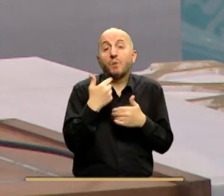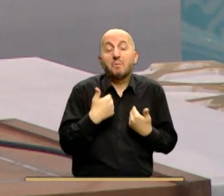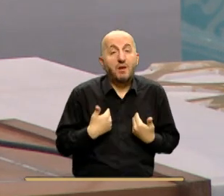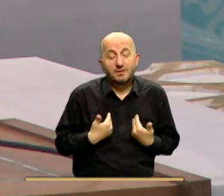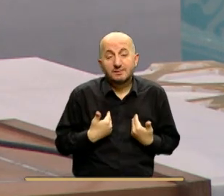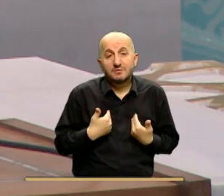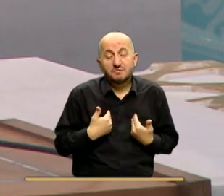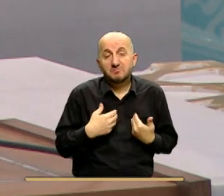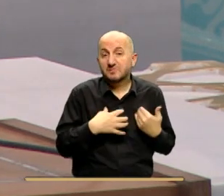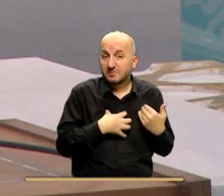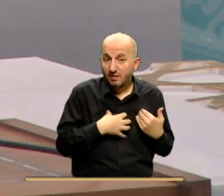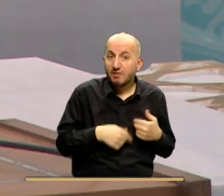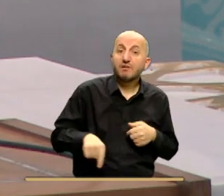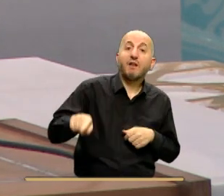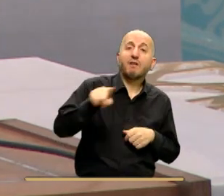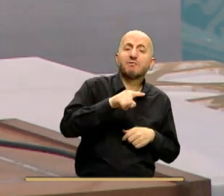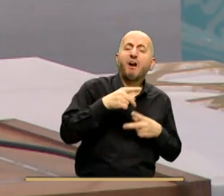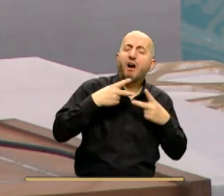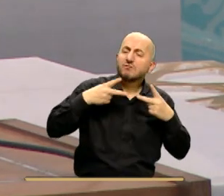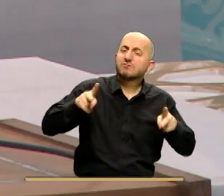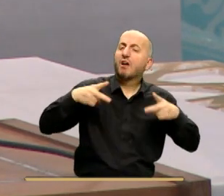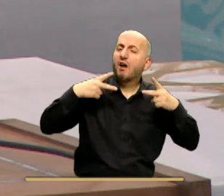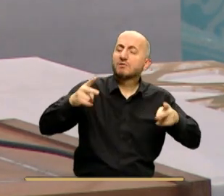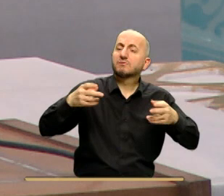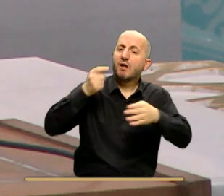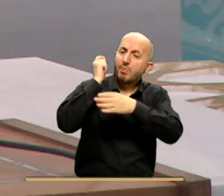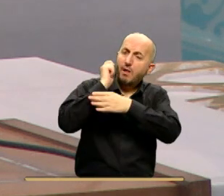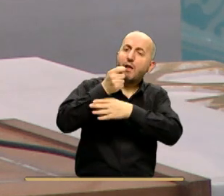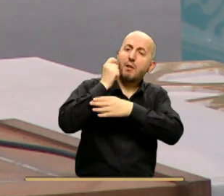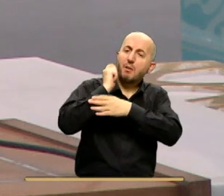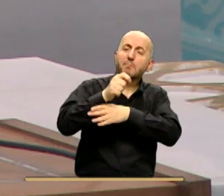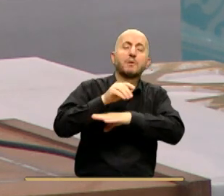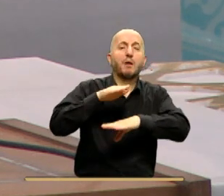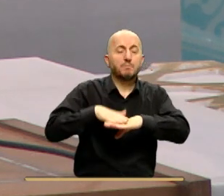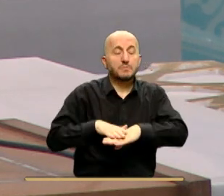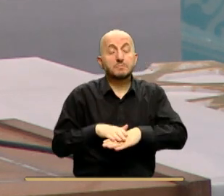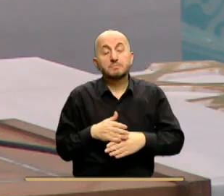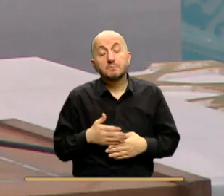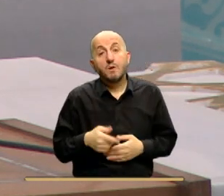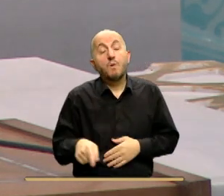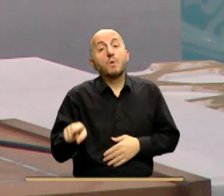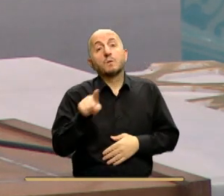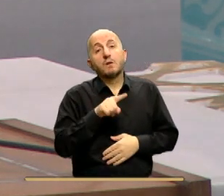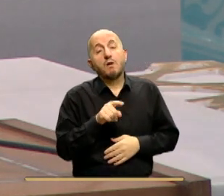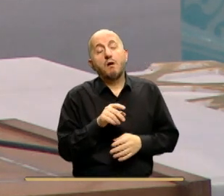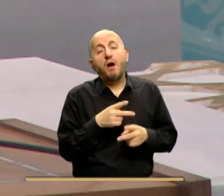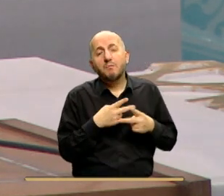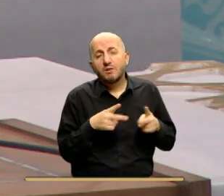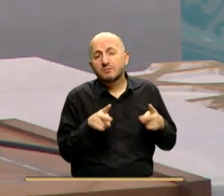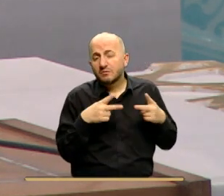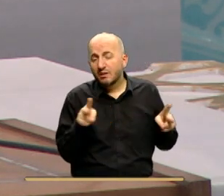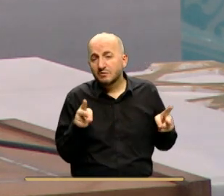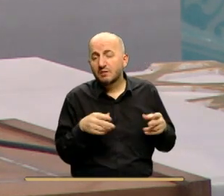kendilerine açıktan açığa davette bulundum. Üstelik onlara hem açıktan